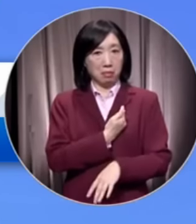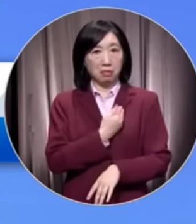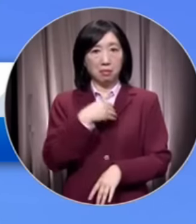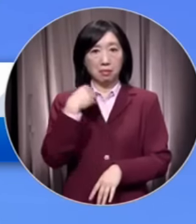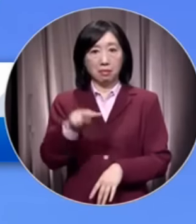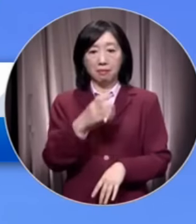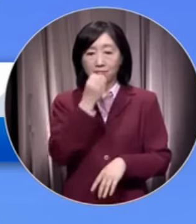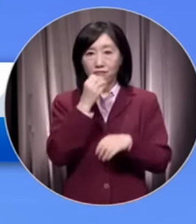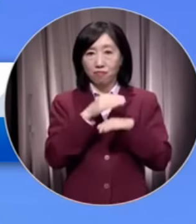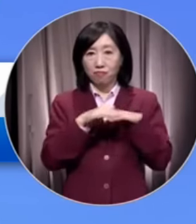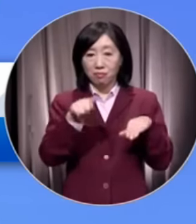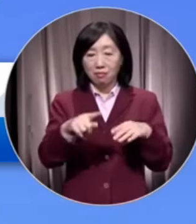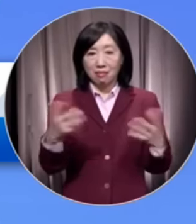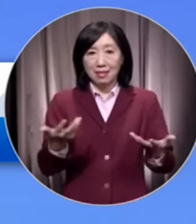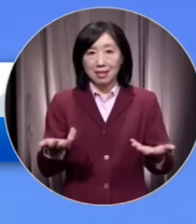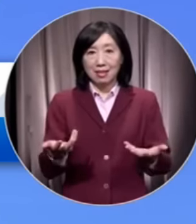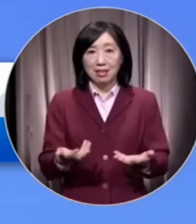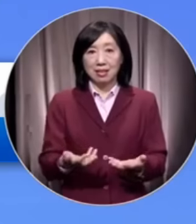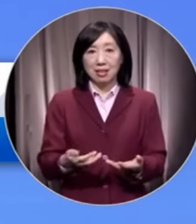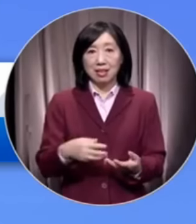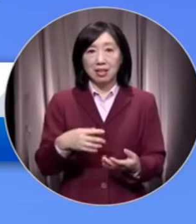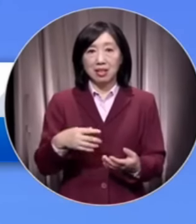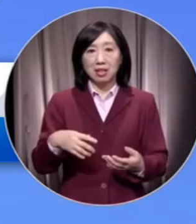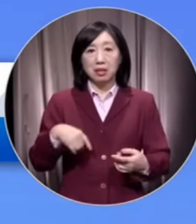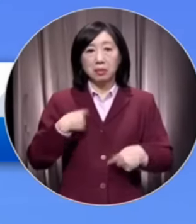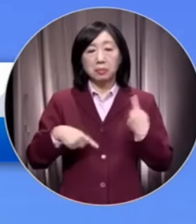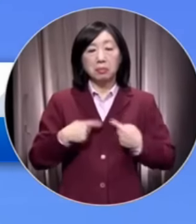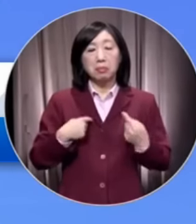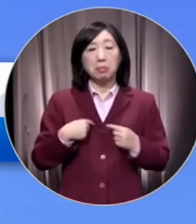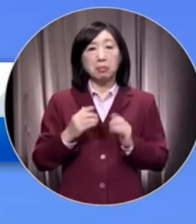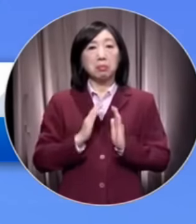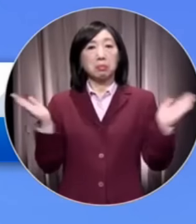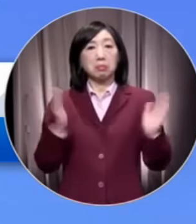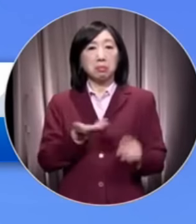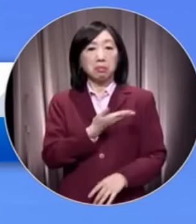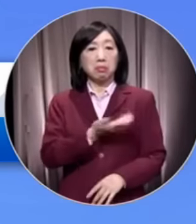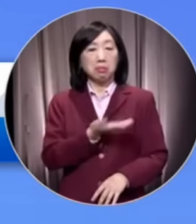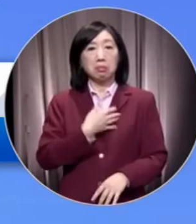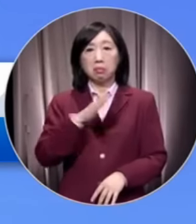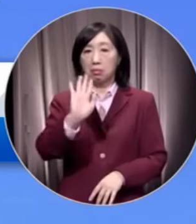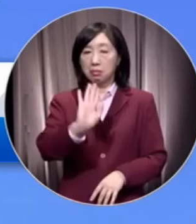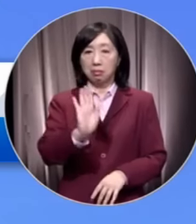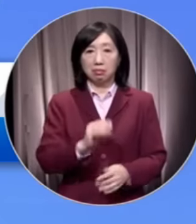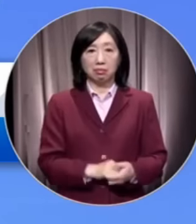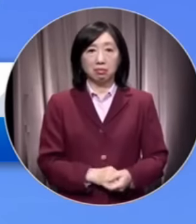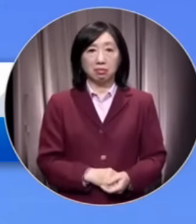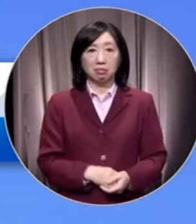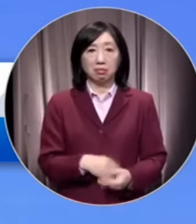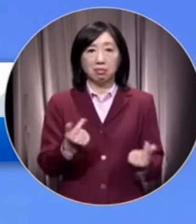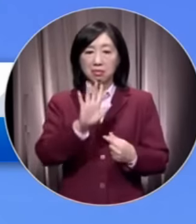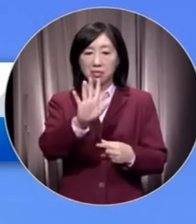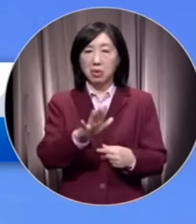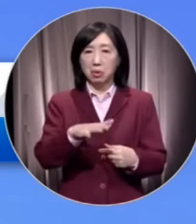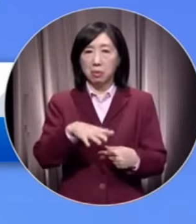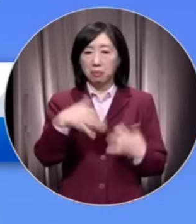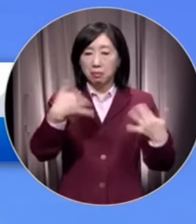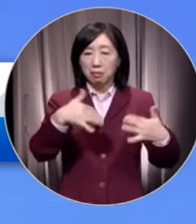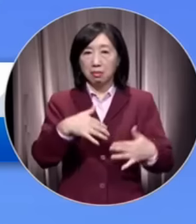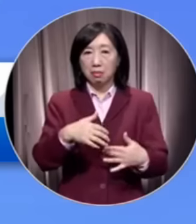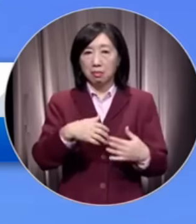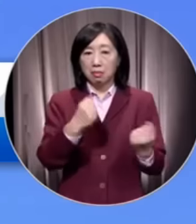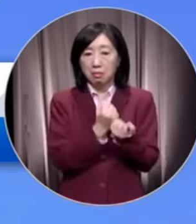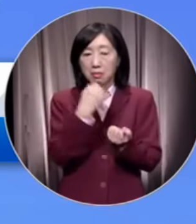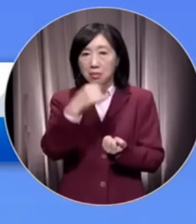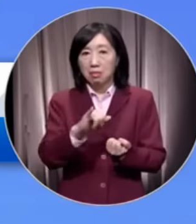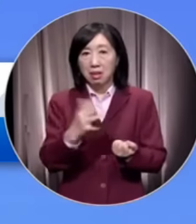在食安上面的问题轻做任何的让步，和让这些黑心的或者是任何有问题的食品再进